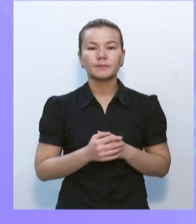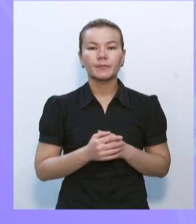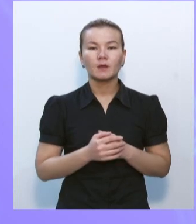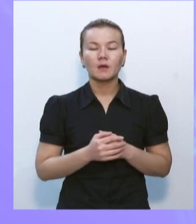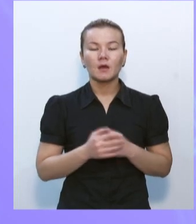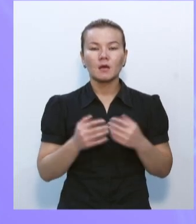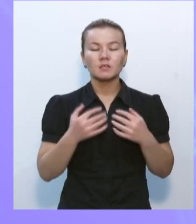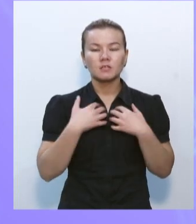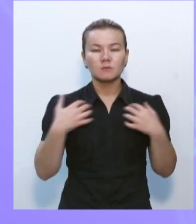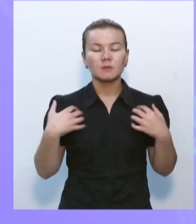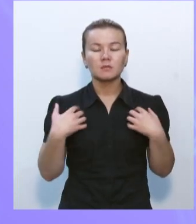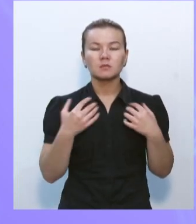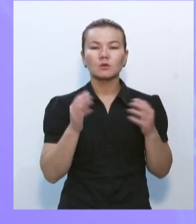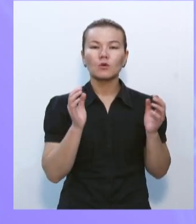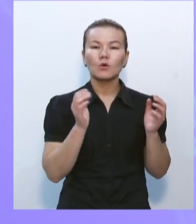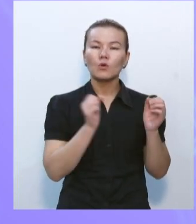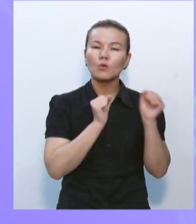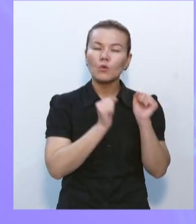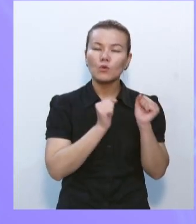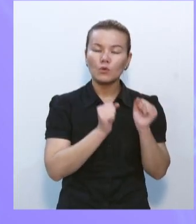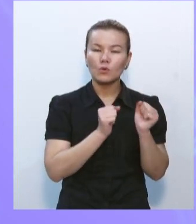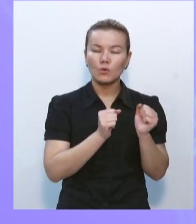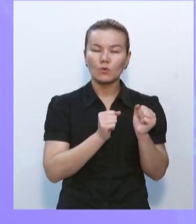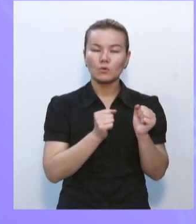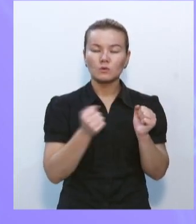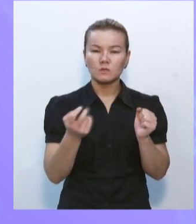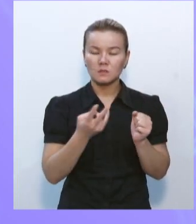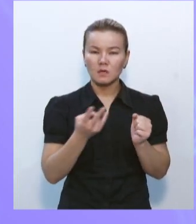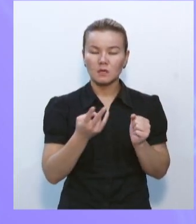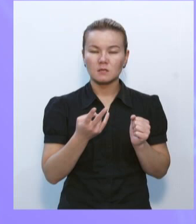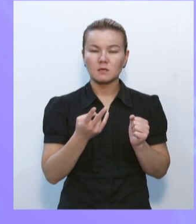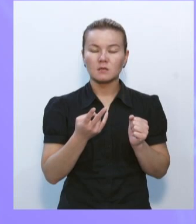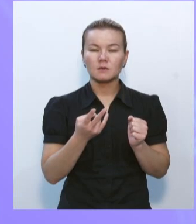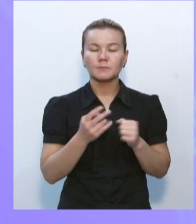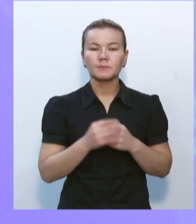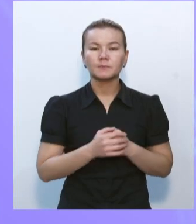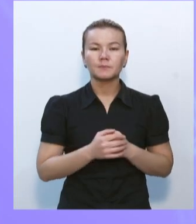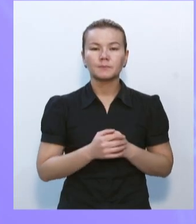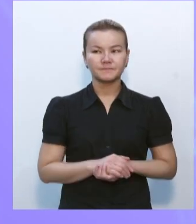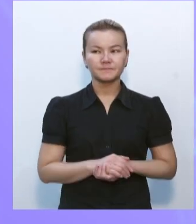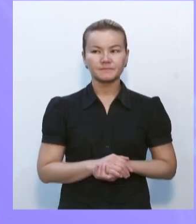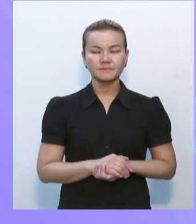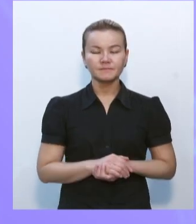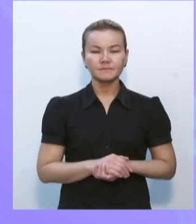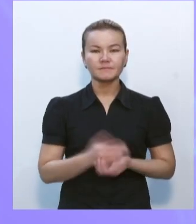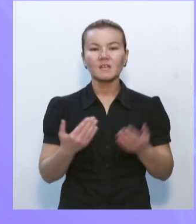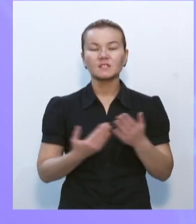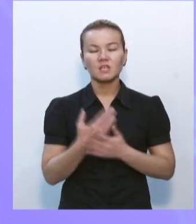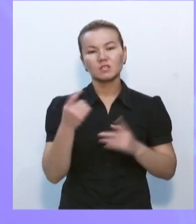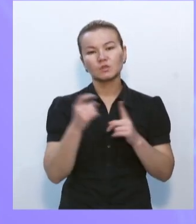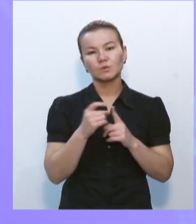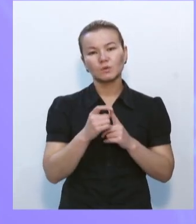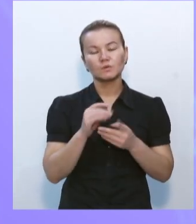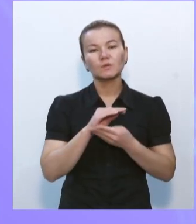Жаныбарларды коргоо керектиги жөнүндө тыянак чыгарасыңар. Жаңы